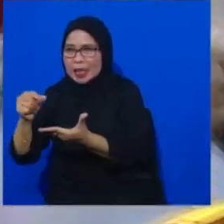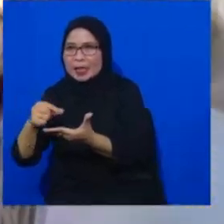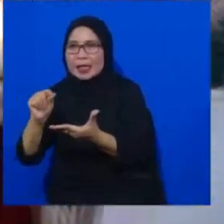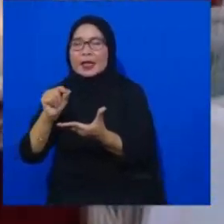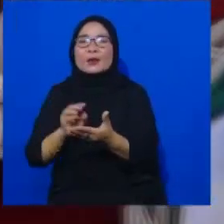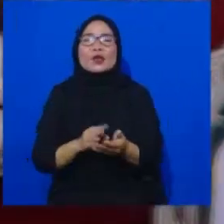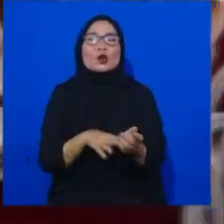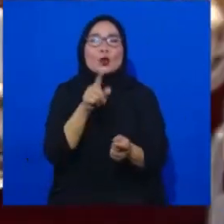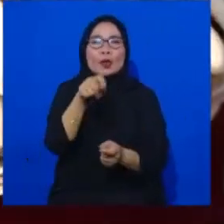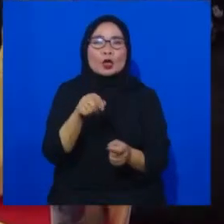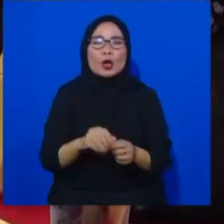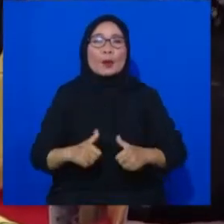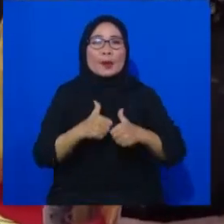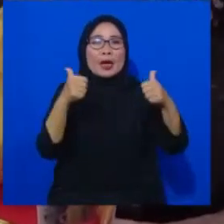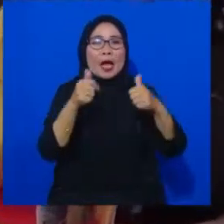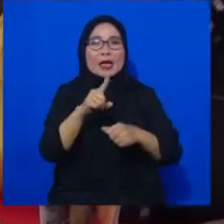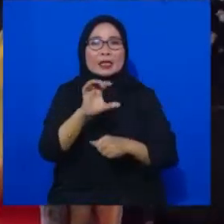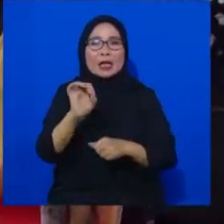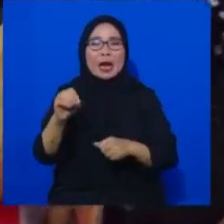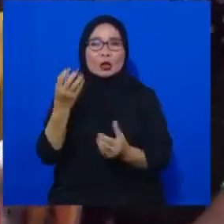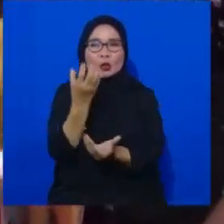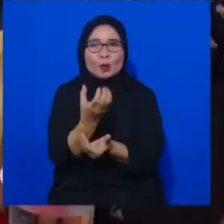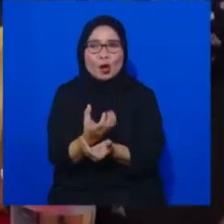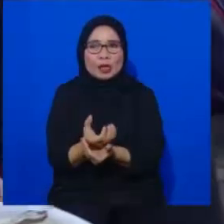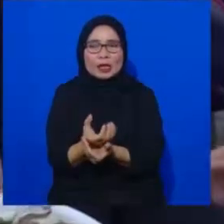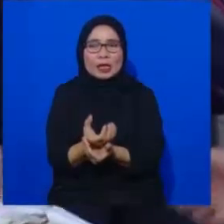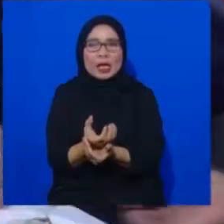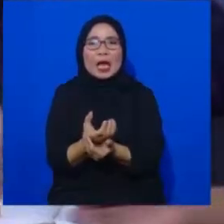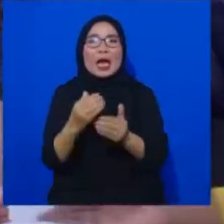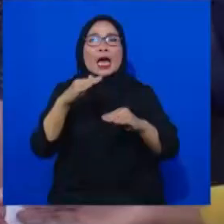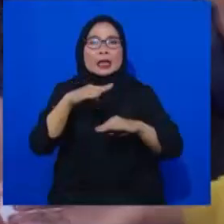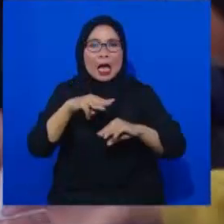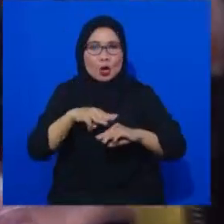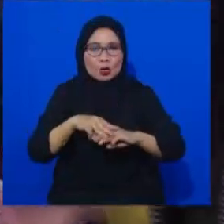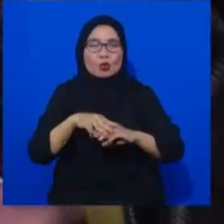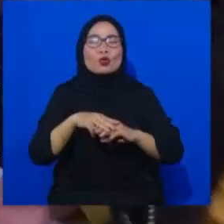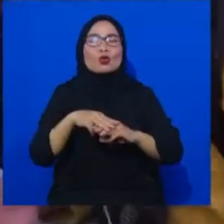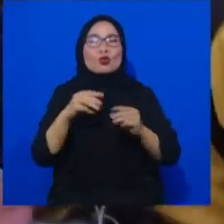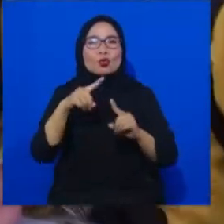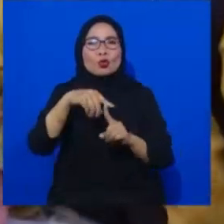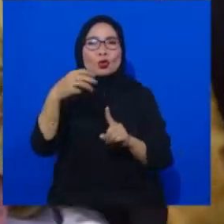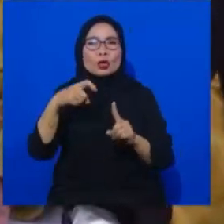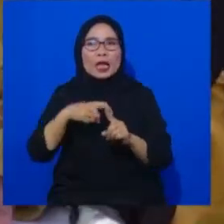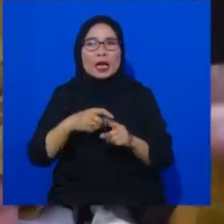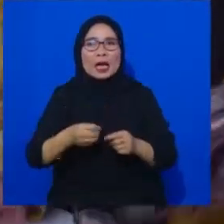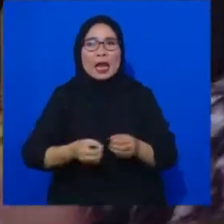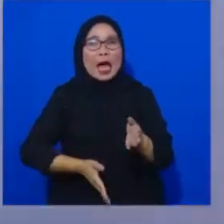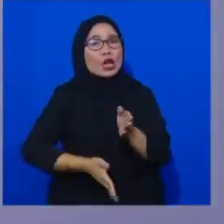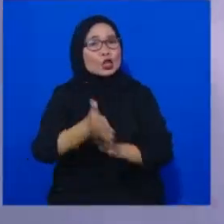penentuan pemenang, lebih dari 100 porsi tahu tek langsung diberikan gratis kepada warga yang hadir di lokasi.